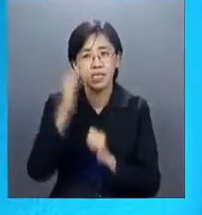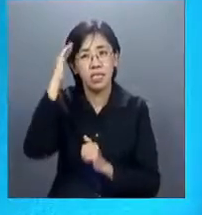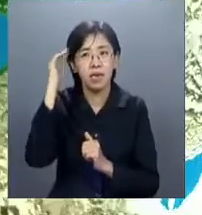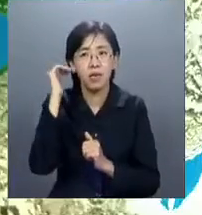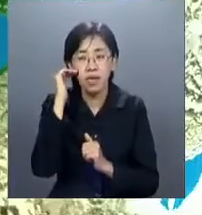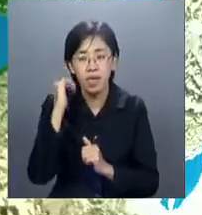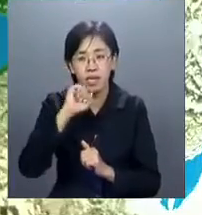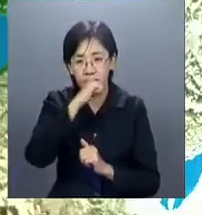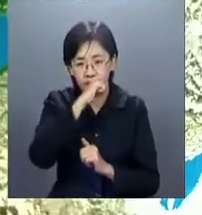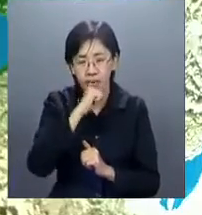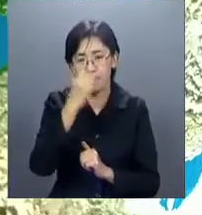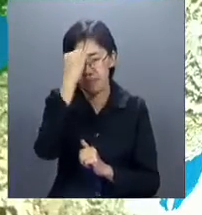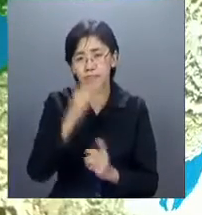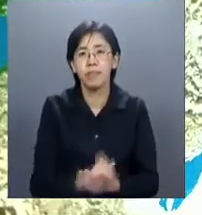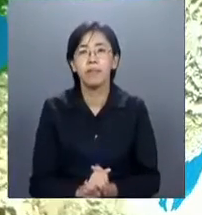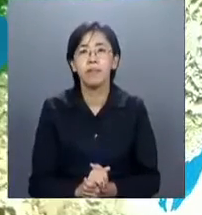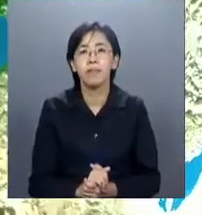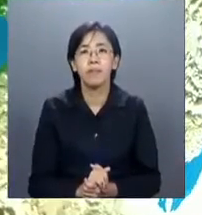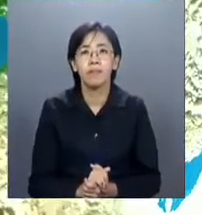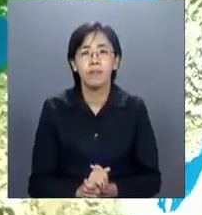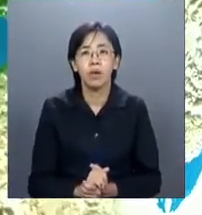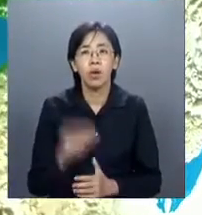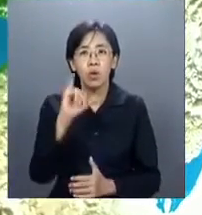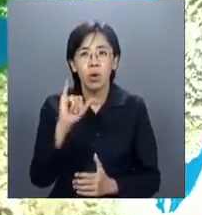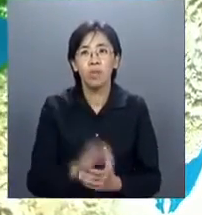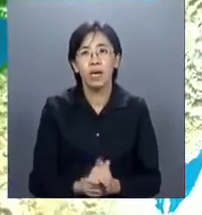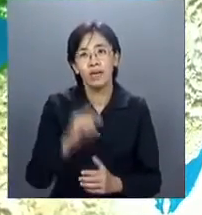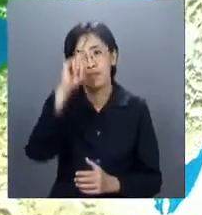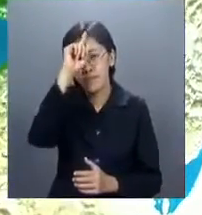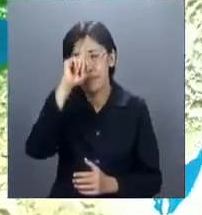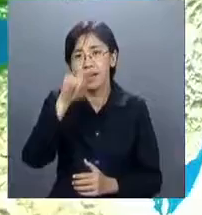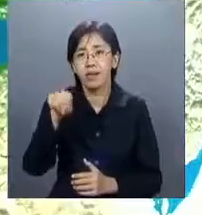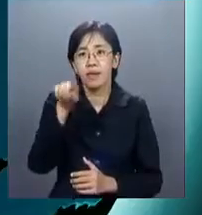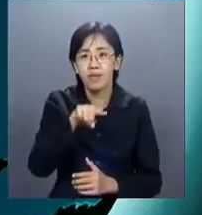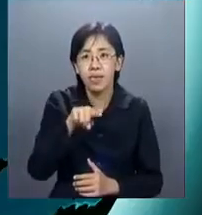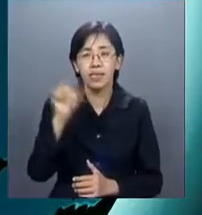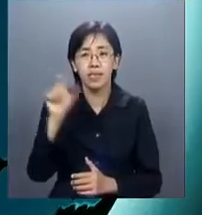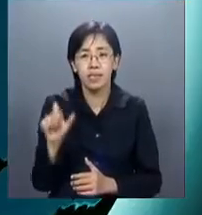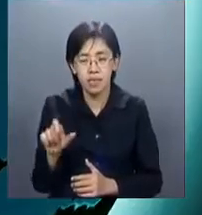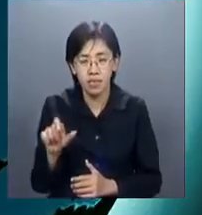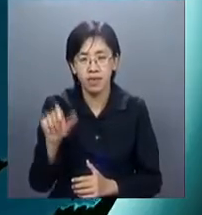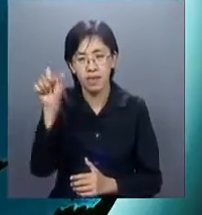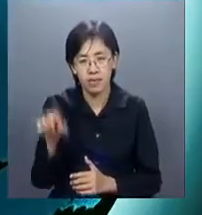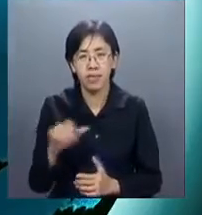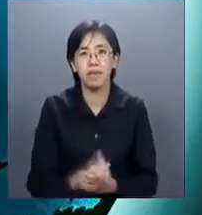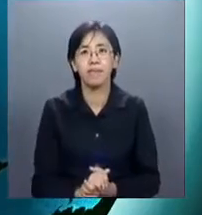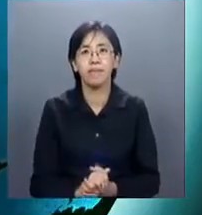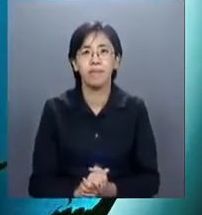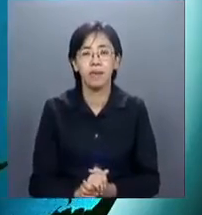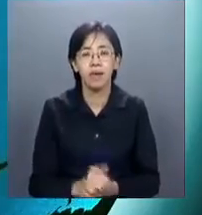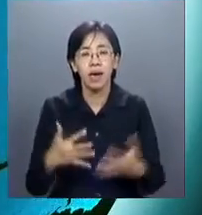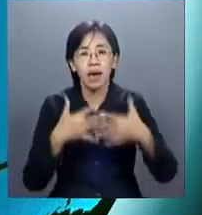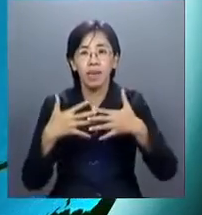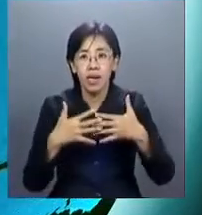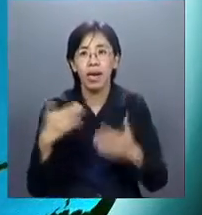ไทเปตามด้วยทวีปยุโรปลอนดอนเบอร์ลินปารีสและโรมปิดท้ายกันที่ทวีปอเมริกาล